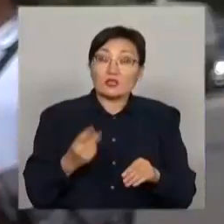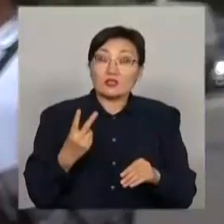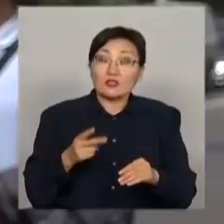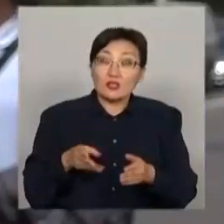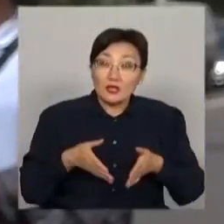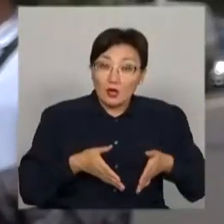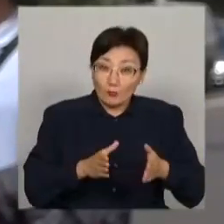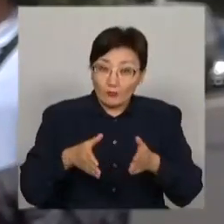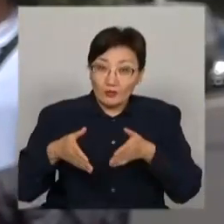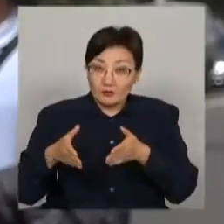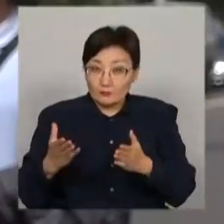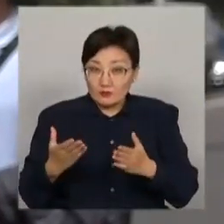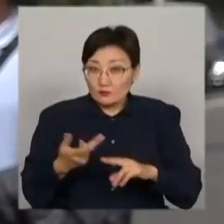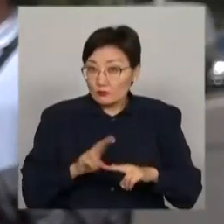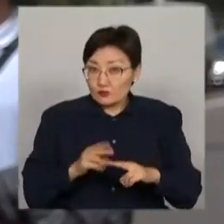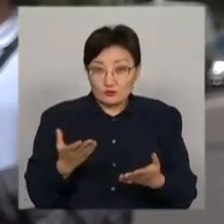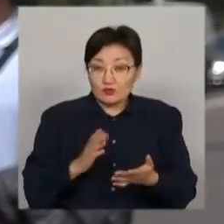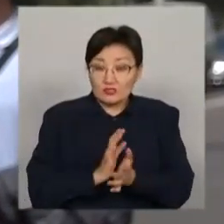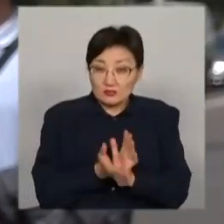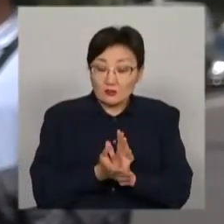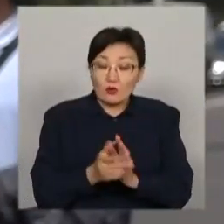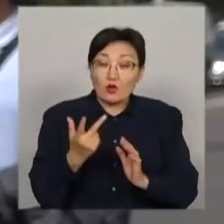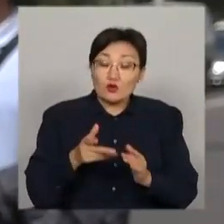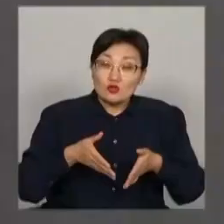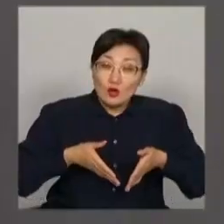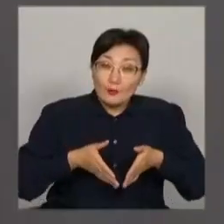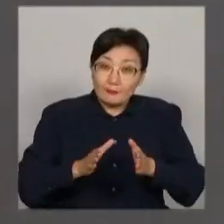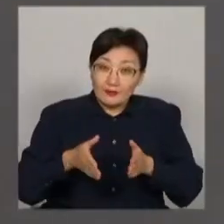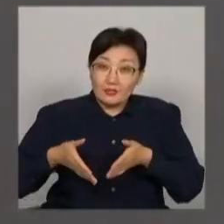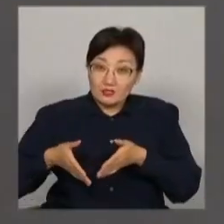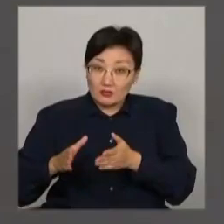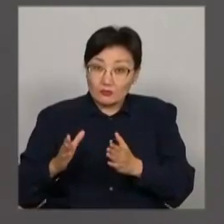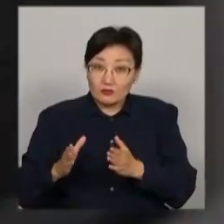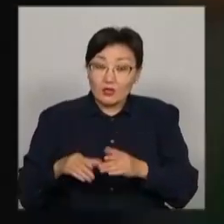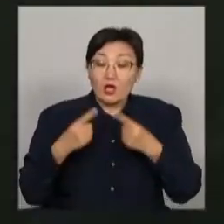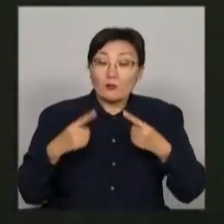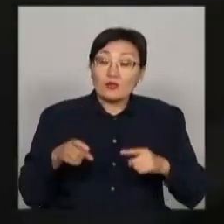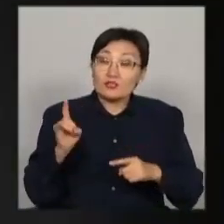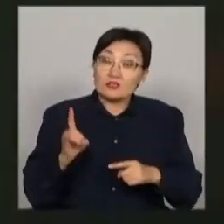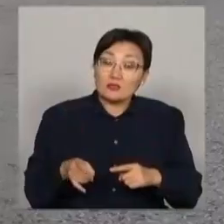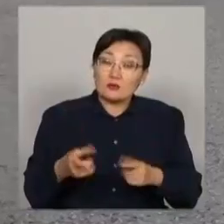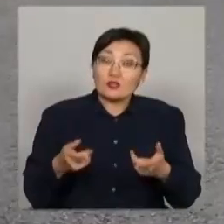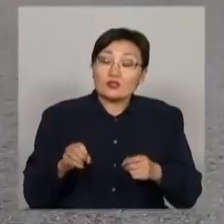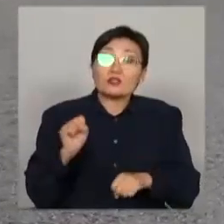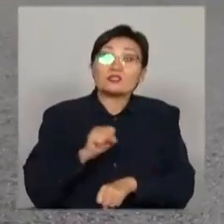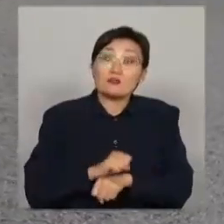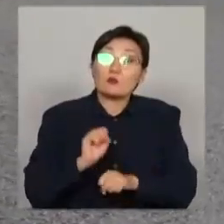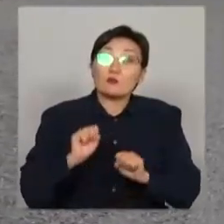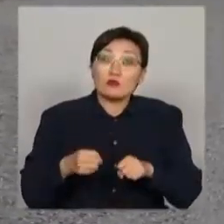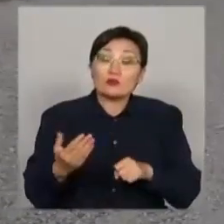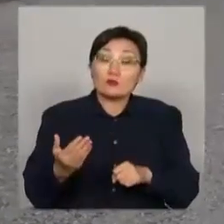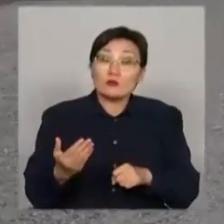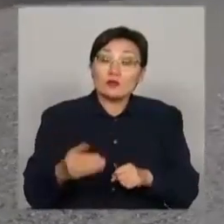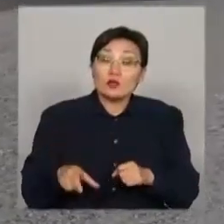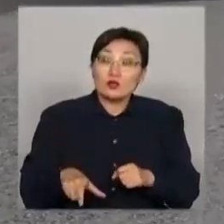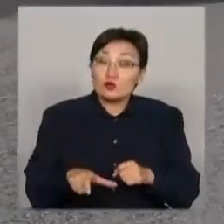бар ғой. Неужели соған сыймайды? 3 полосамен жүру керек қой обязательно. Енді басқа таксиді қайдан ұстаймыз? Жолдың